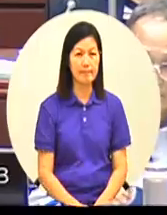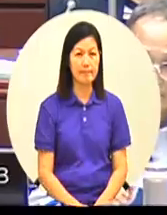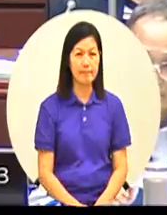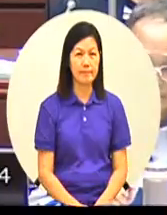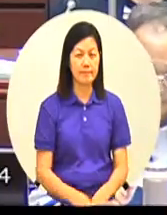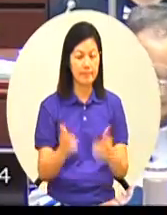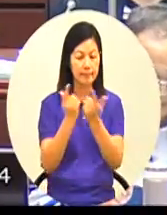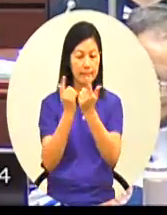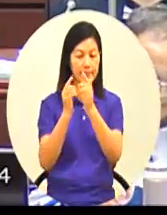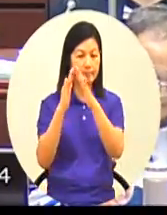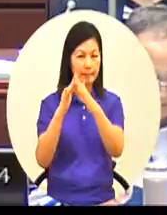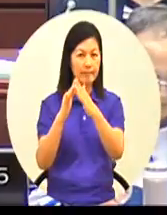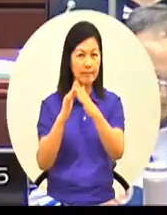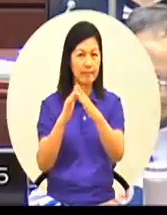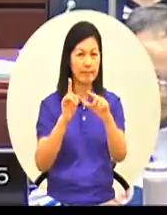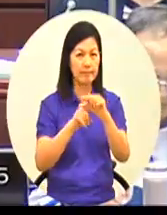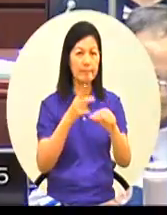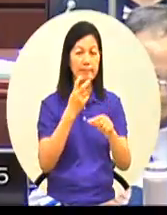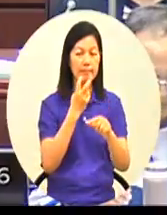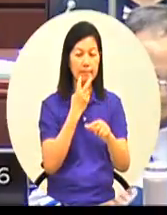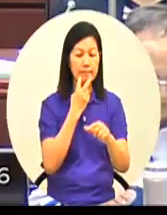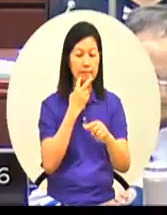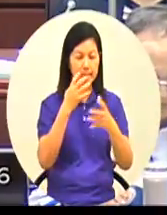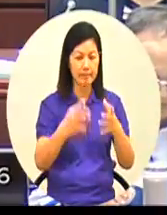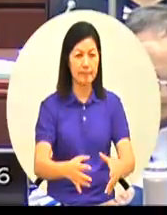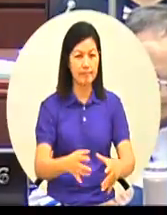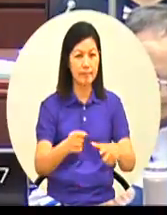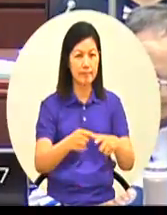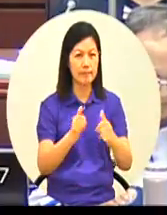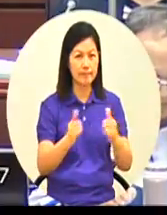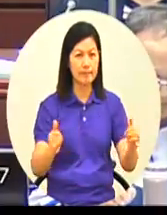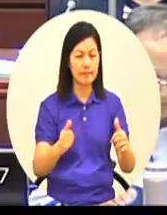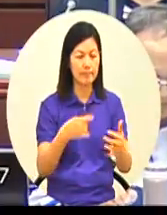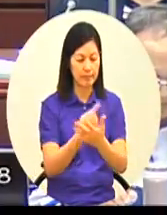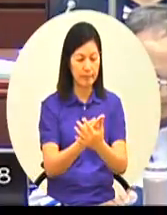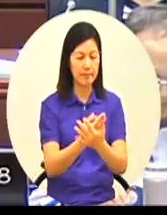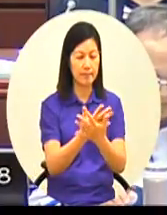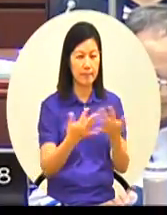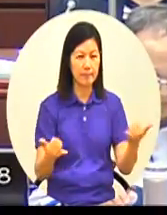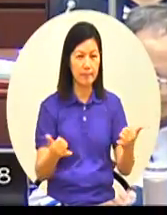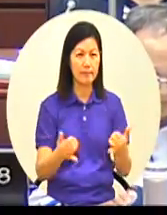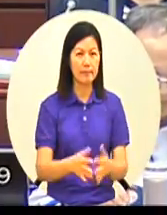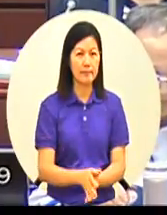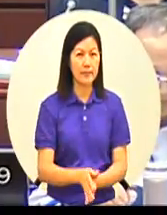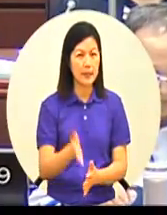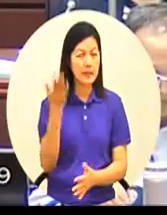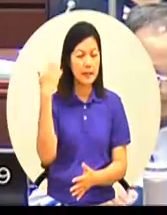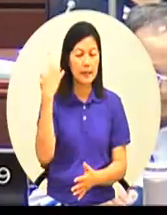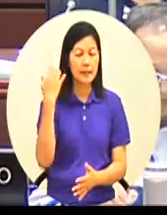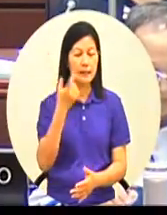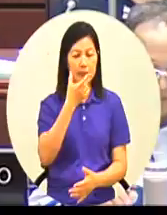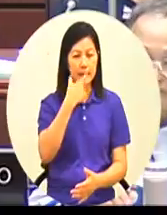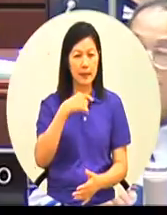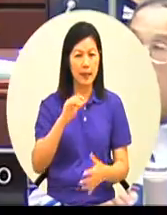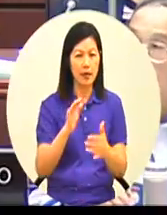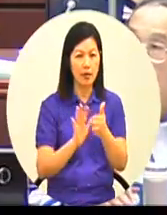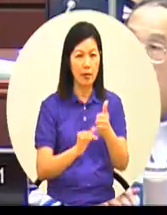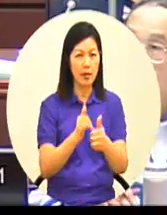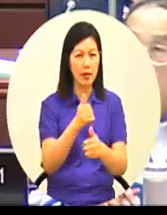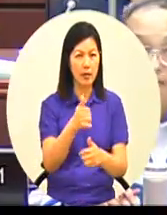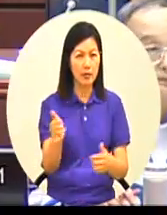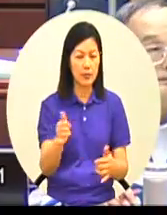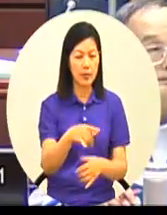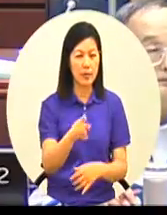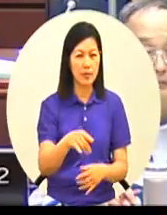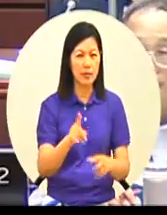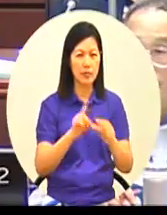台北市的这个中央建制的这个公民参与的网啊，是我刚刚讲过，那个上次唐凤政委来说，我们讨论过。那我们 中央的